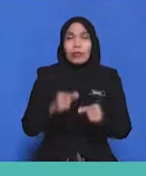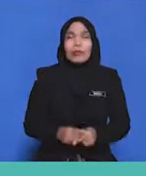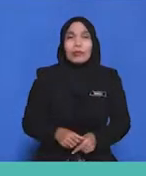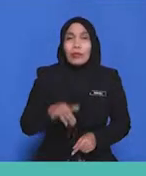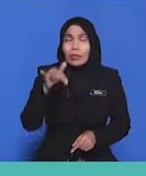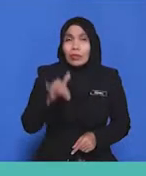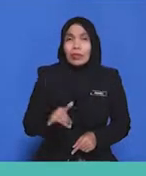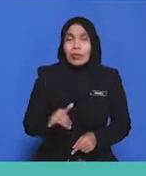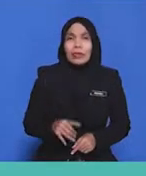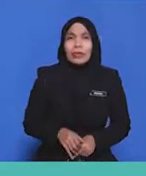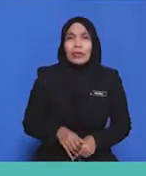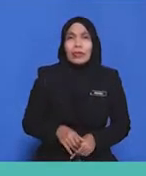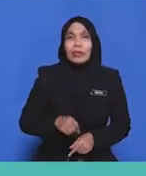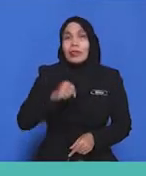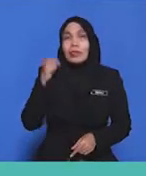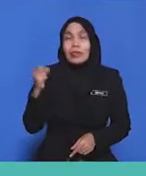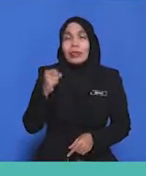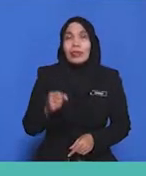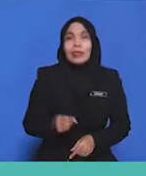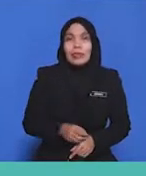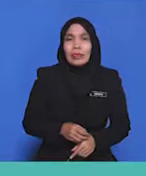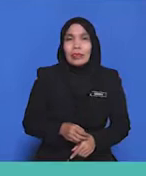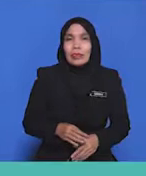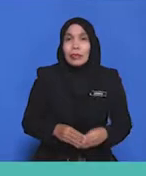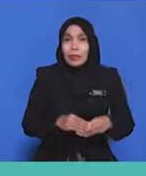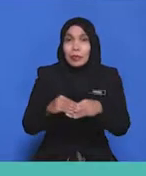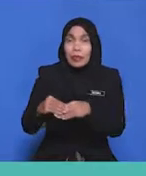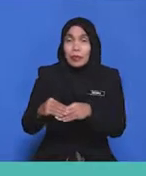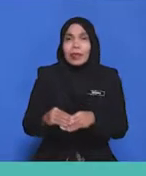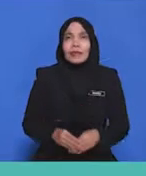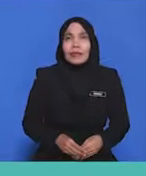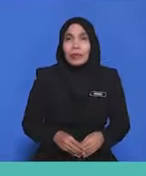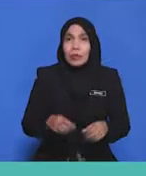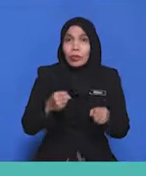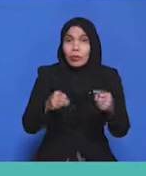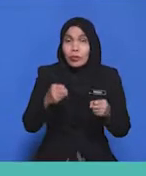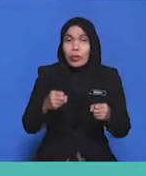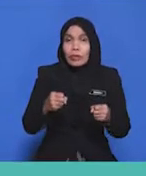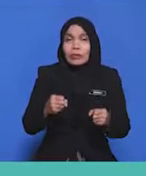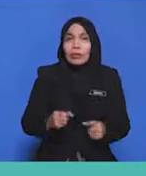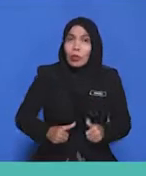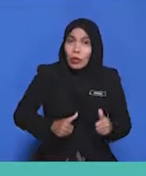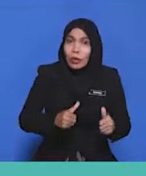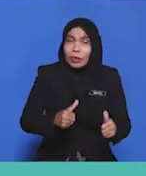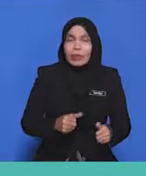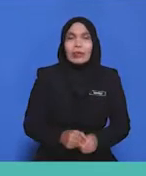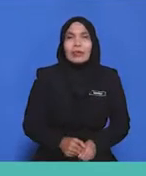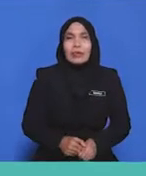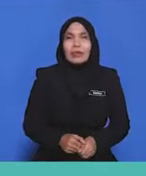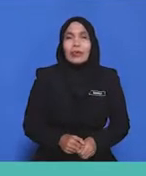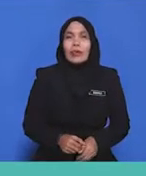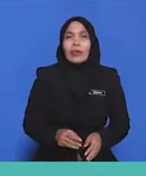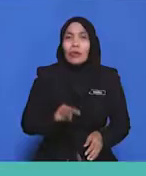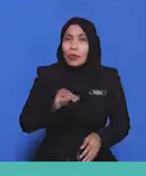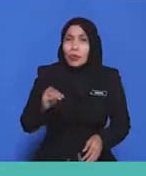guru yang membimbing sukan olahraga, maka dari pengaruh itu, ramai murid yang ingin terlibat dalam sukan